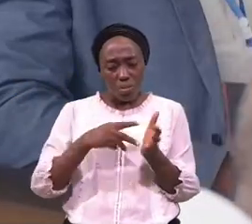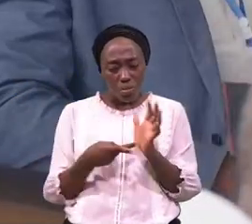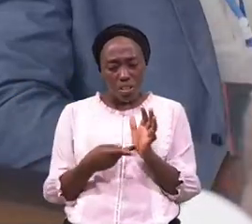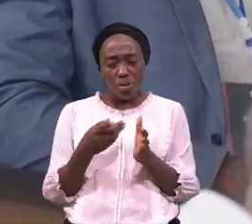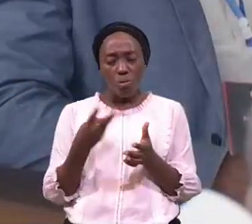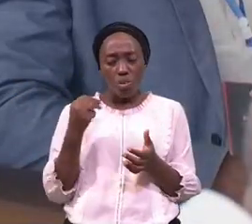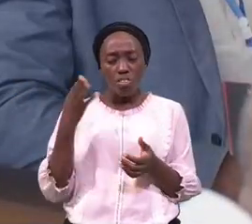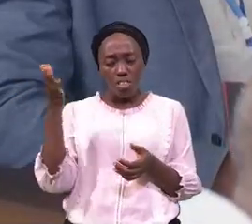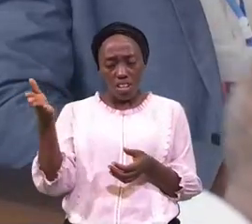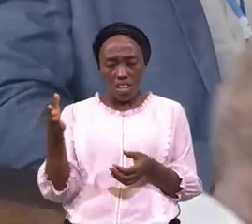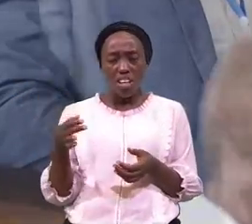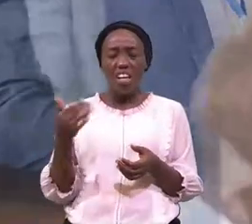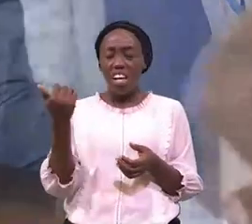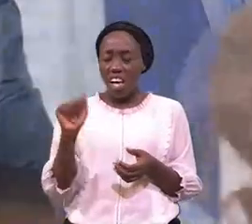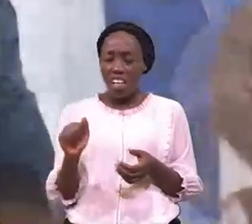pays d'ailleurs.